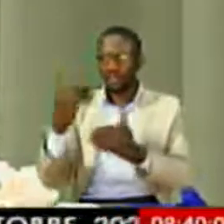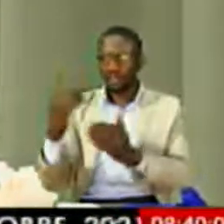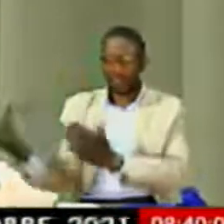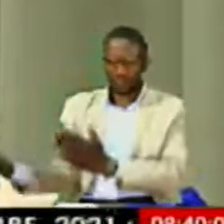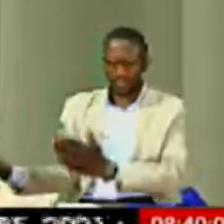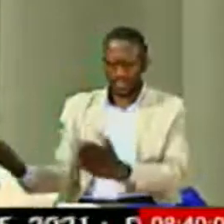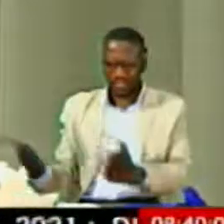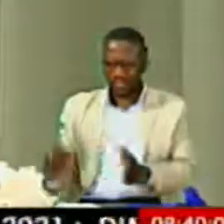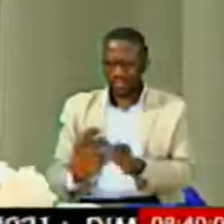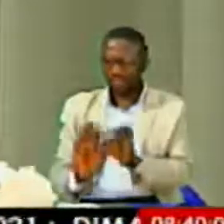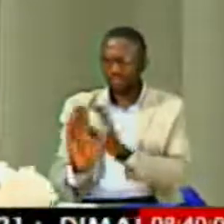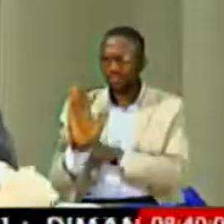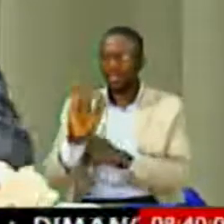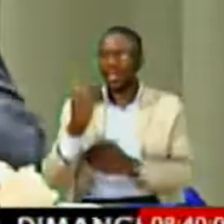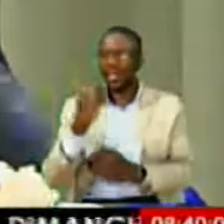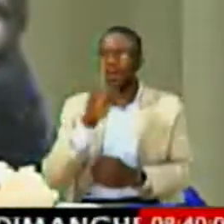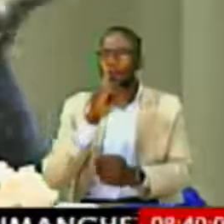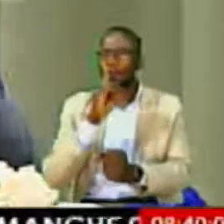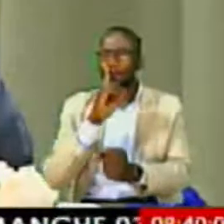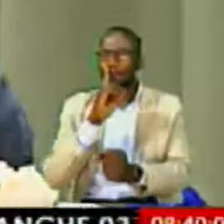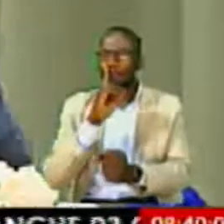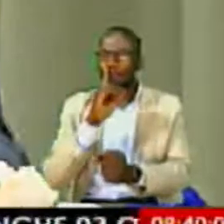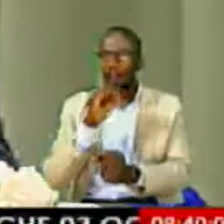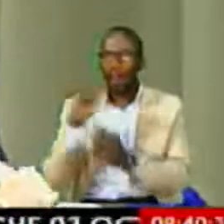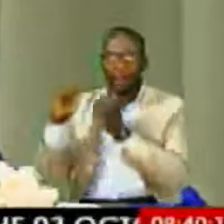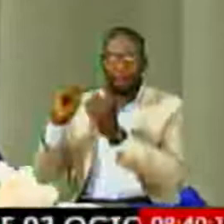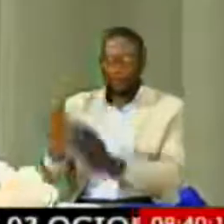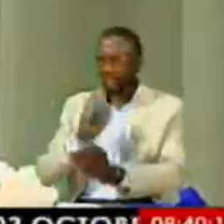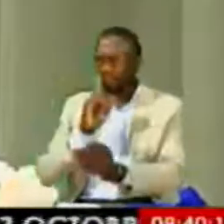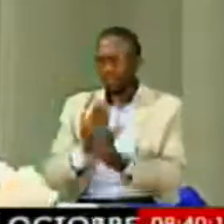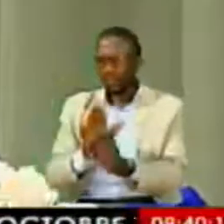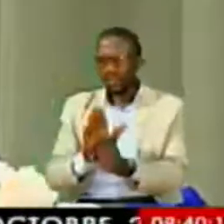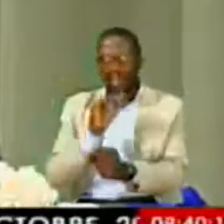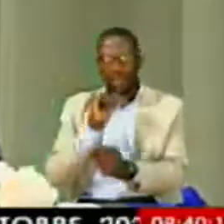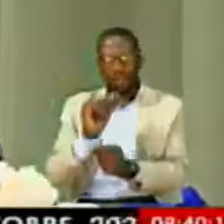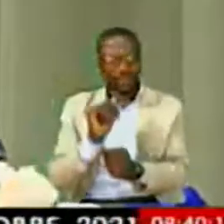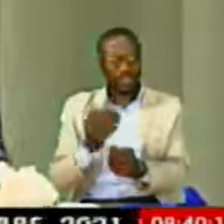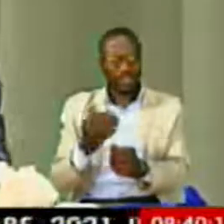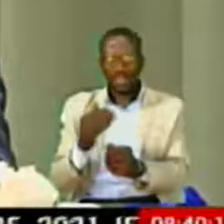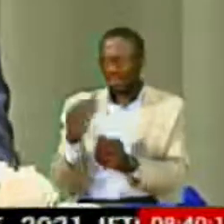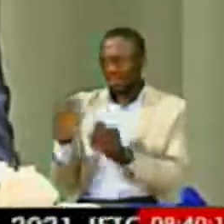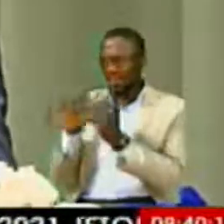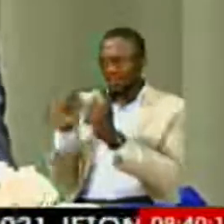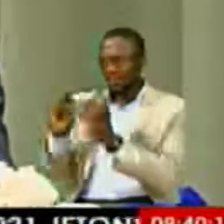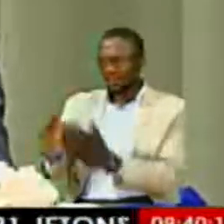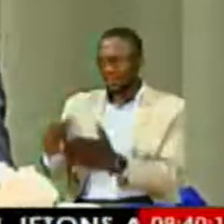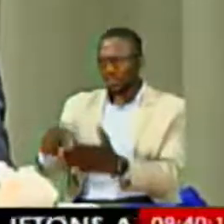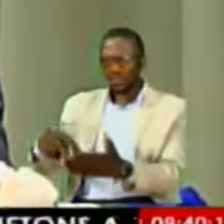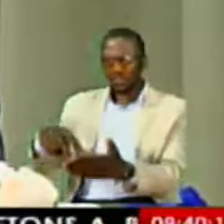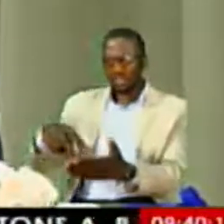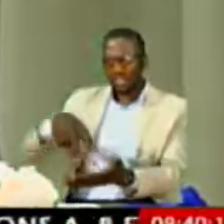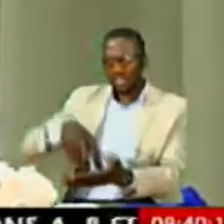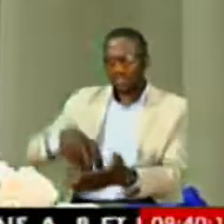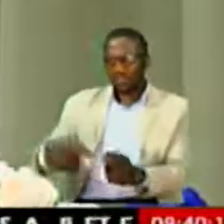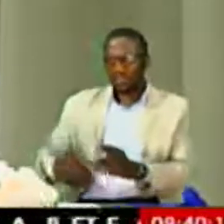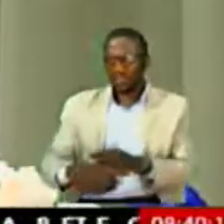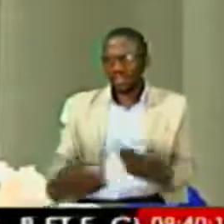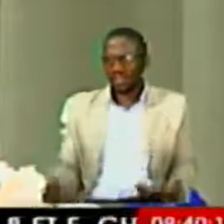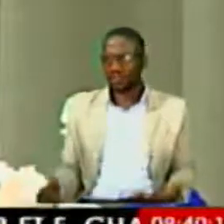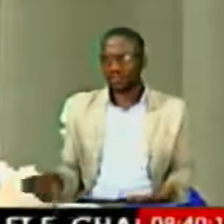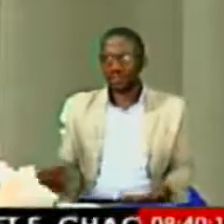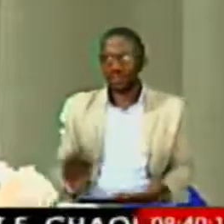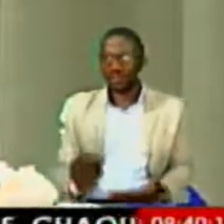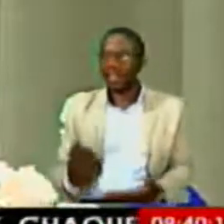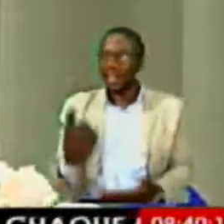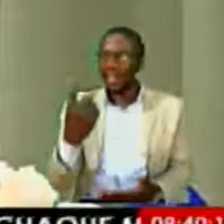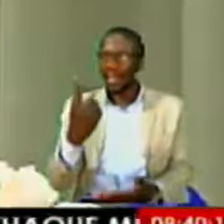promis. A promised prophet. Pas les prophètes qui s'élèvent aujourd'hui. Not the prophets who are rising today. Un prophète promis. But a promised